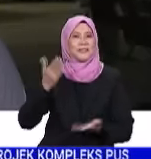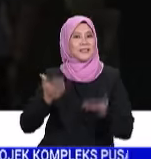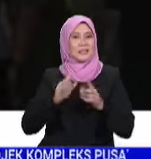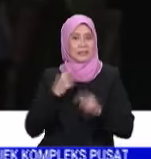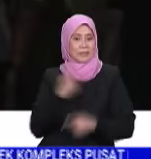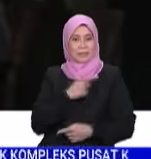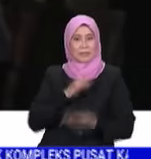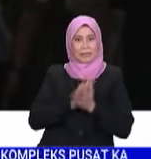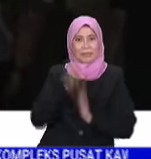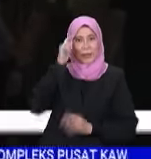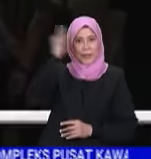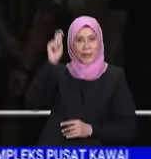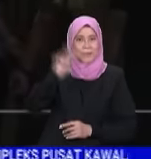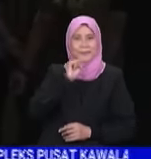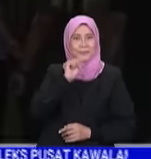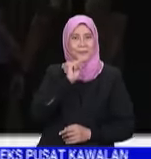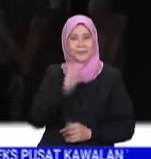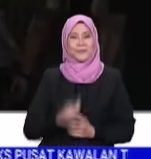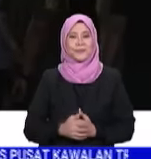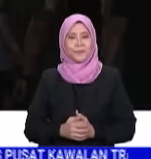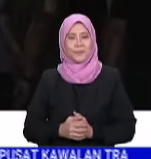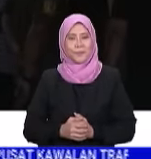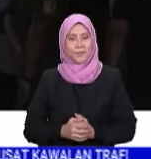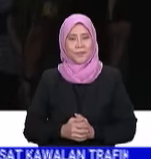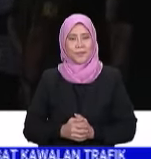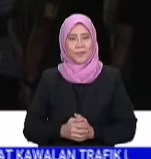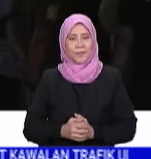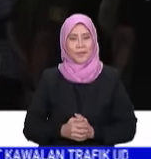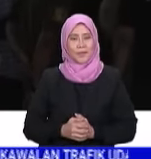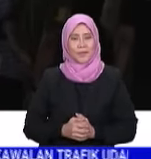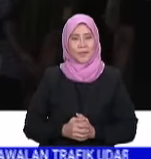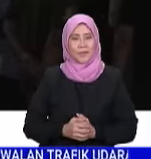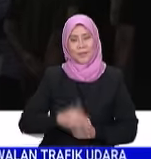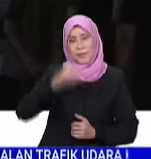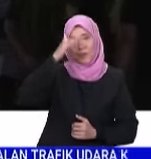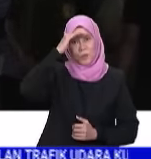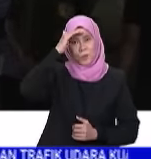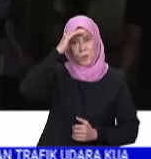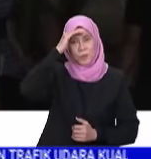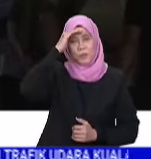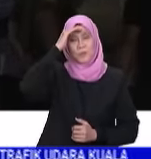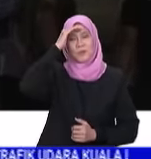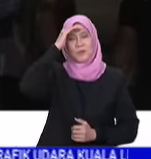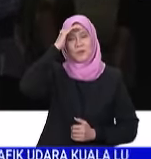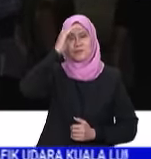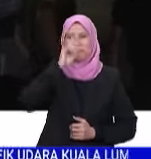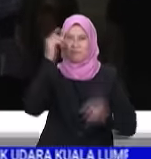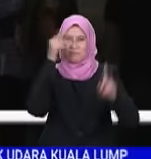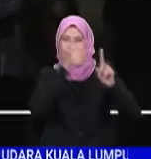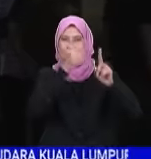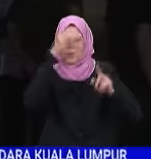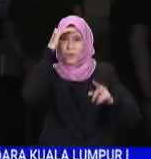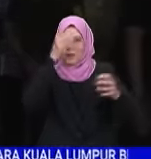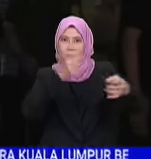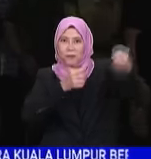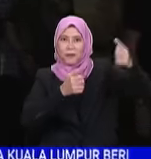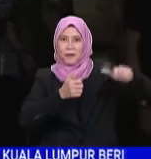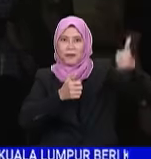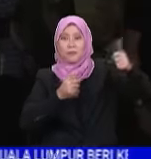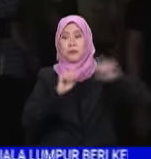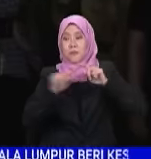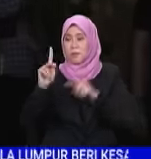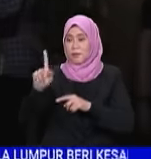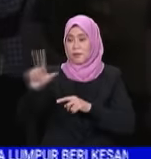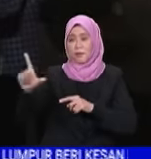Johan Tapi gameame pegang position tapi ternyata